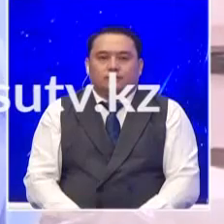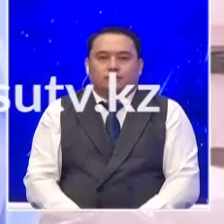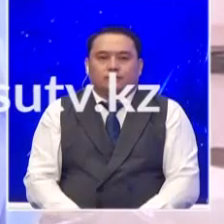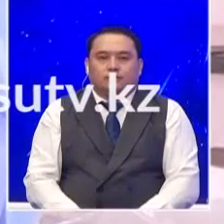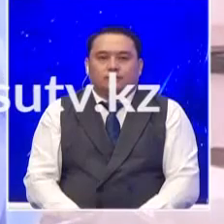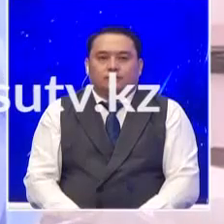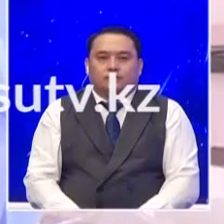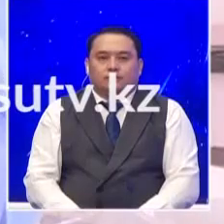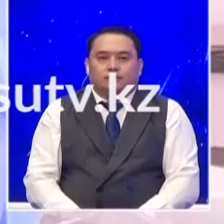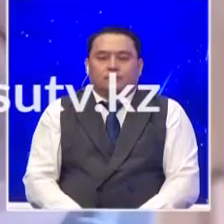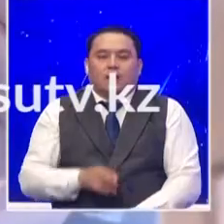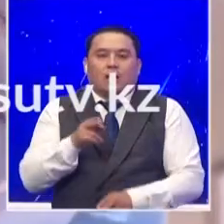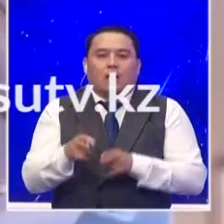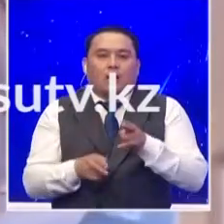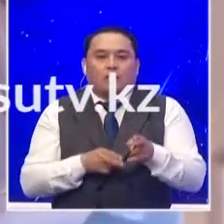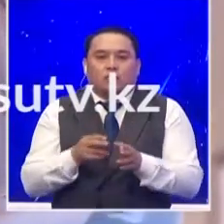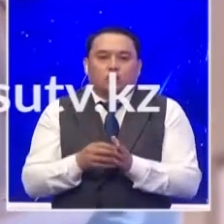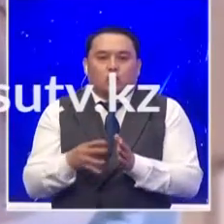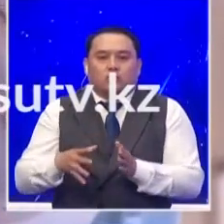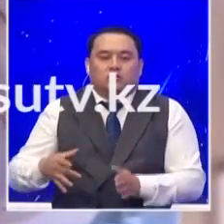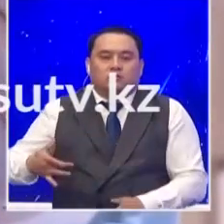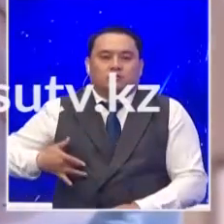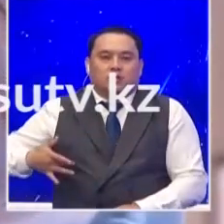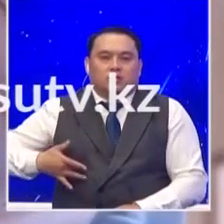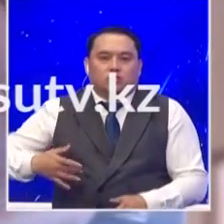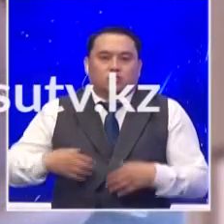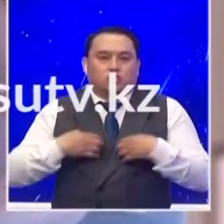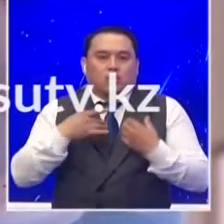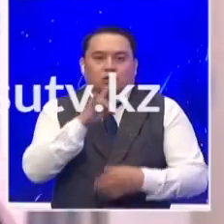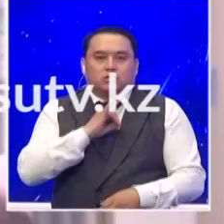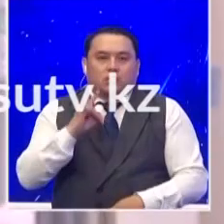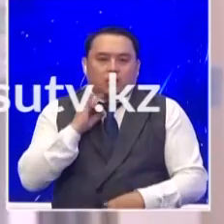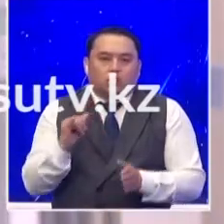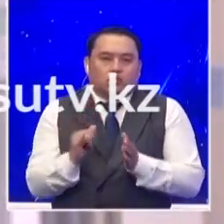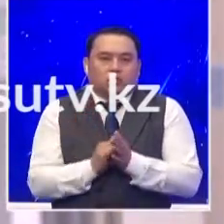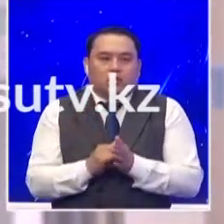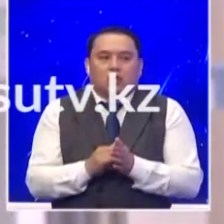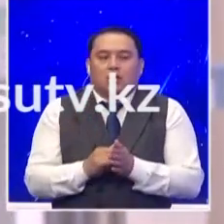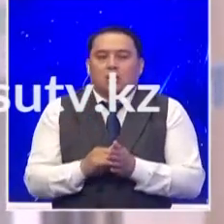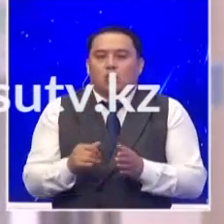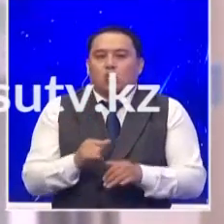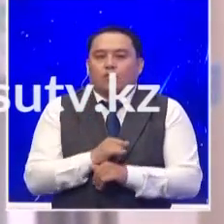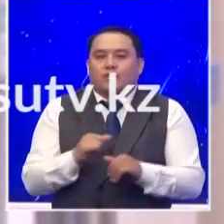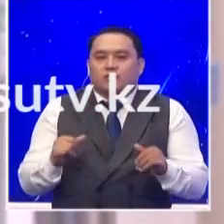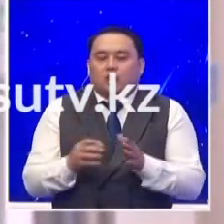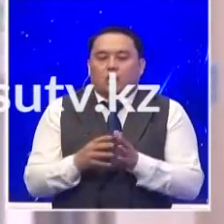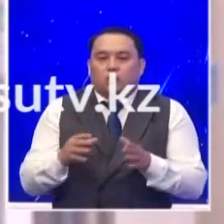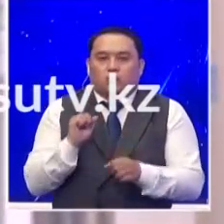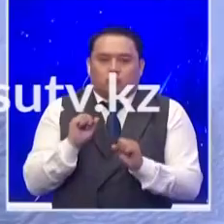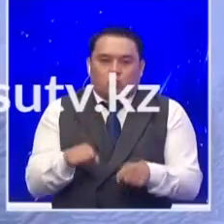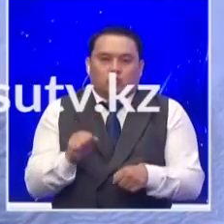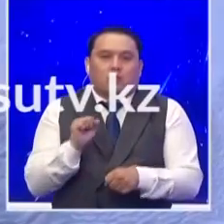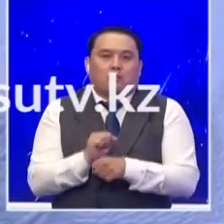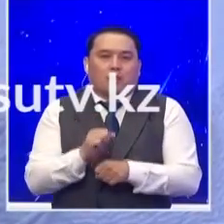Азиза Ирдуали с неоперабельной опухолью печени. Страшный диагноз женщине поставлен не так давно. Рост образования можно приостановить